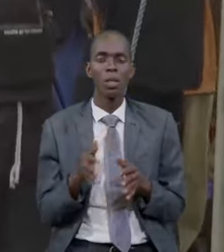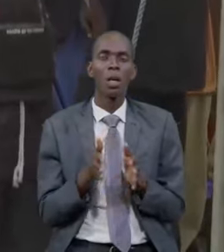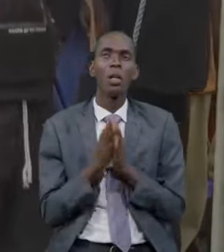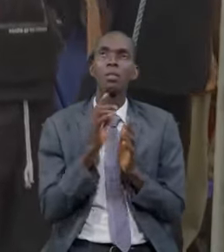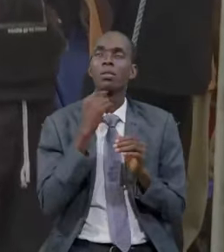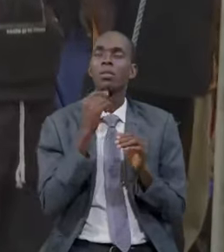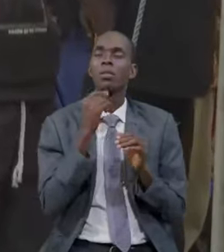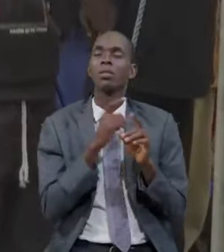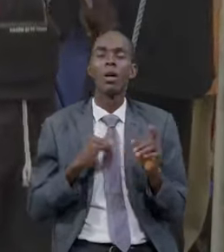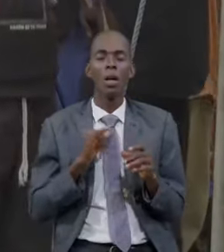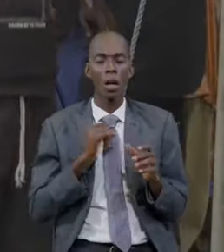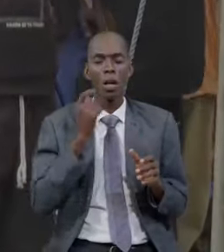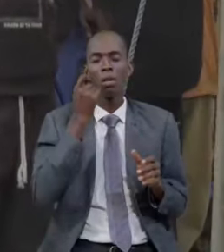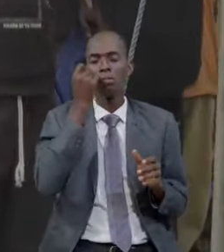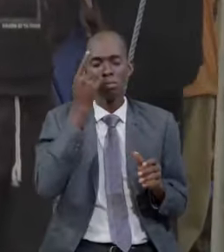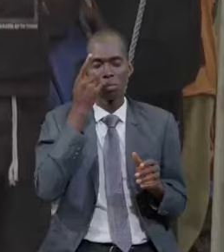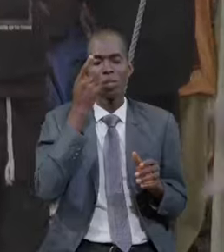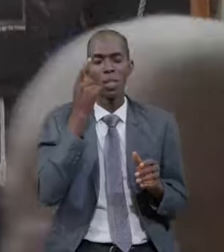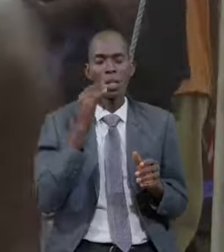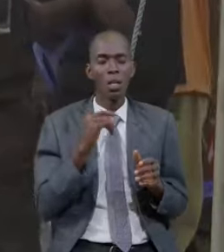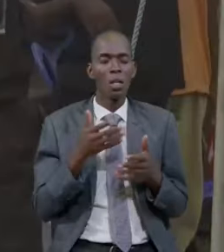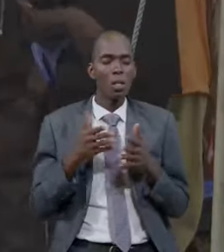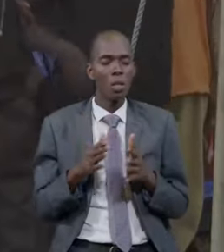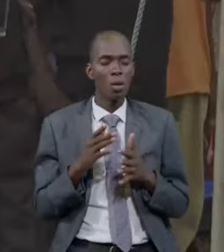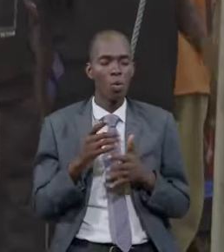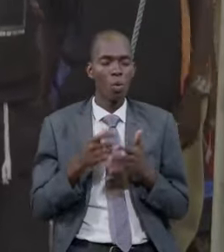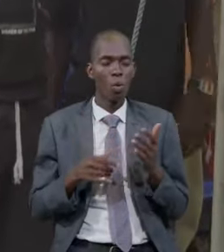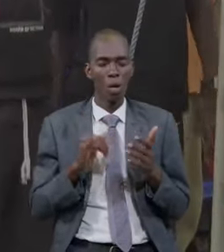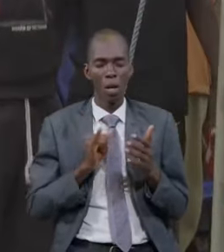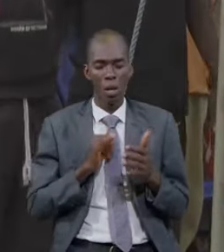je comprends que ce que je comprends